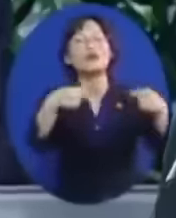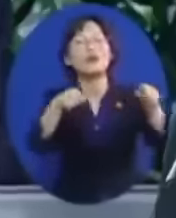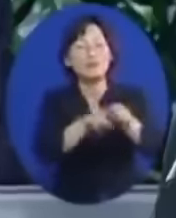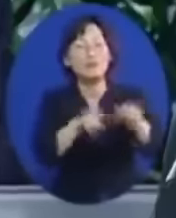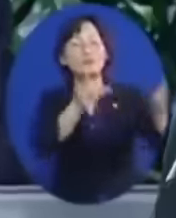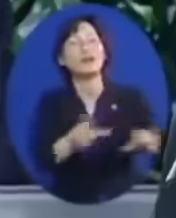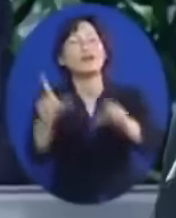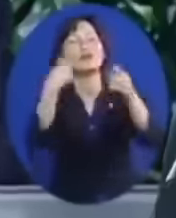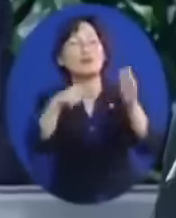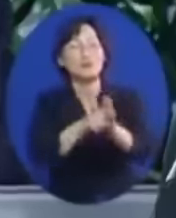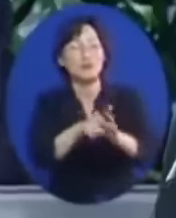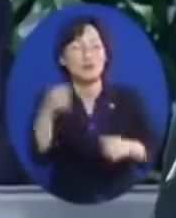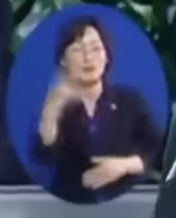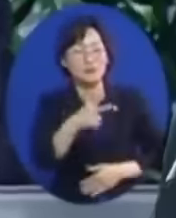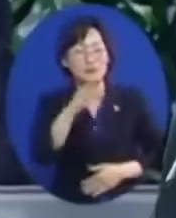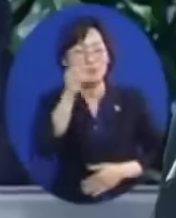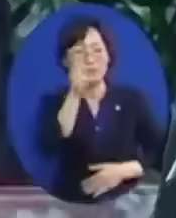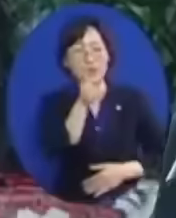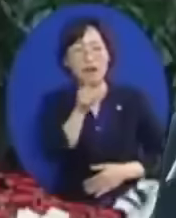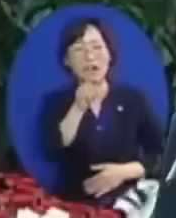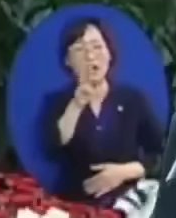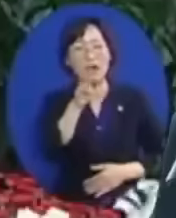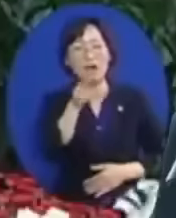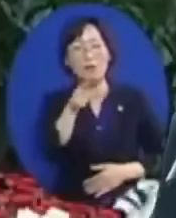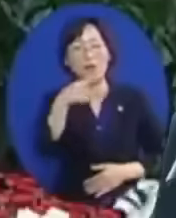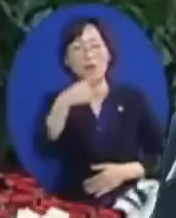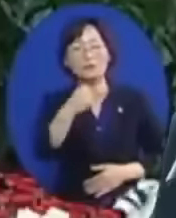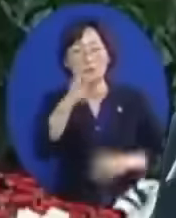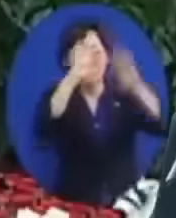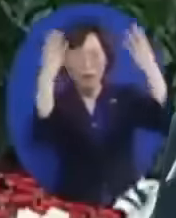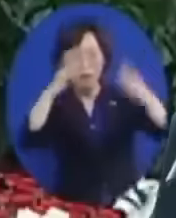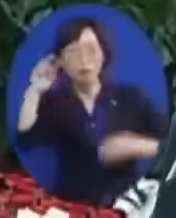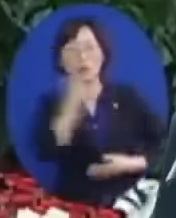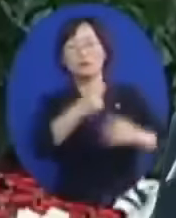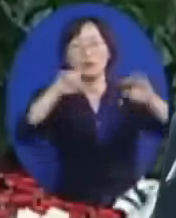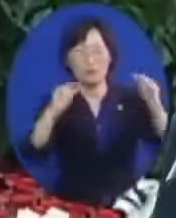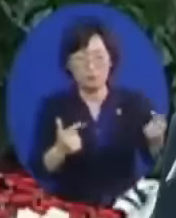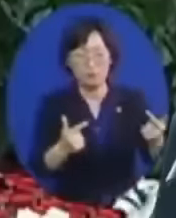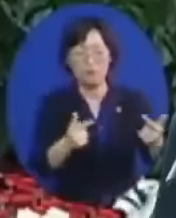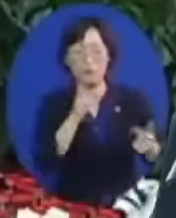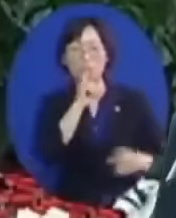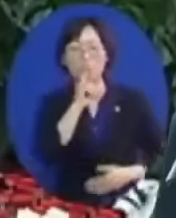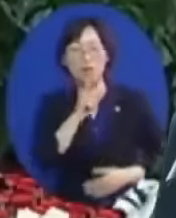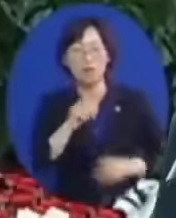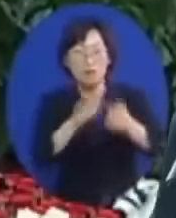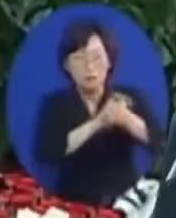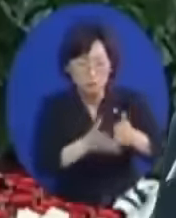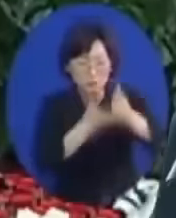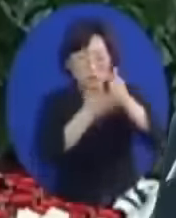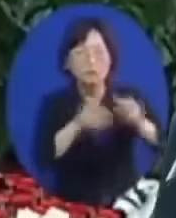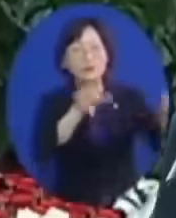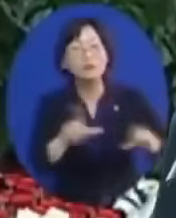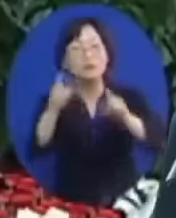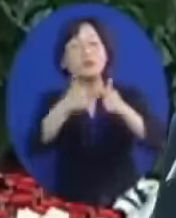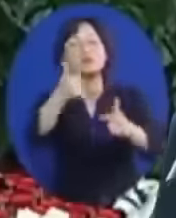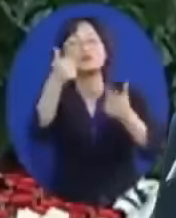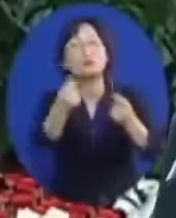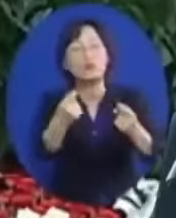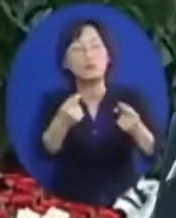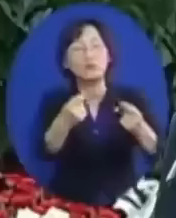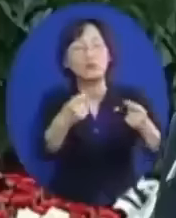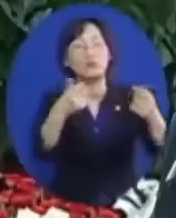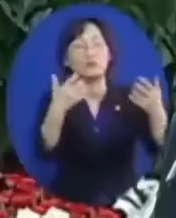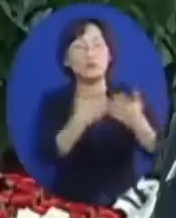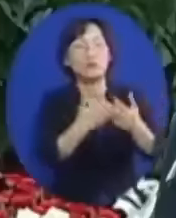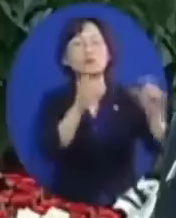살기 위해서 다시 하버드 대학으로 돌아가지 않는다고 그렇게 말하는 것입니다. 섬기는 삶, 그것이 바로 예수님께서 사셨던 겸손한